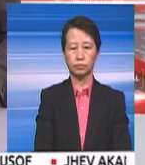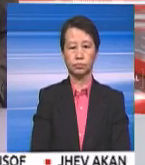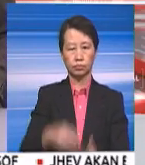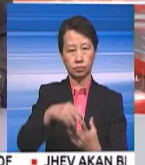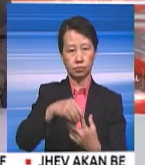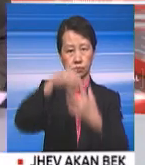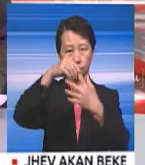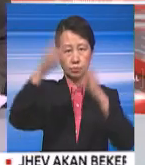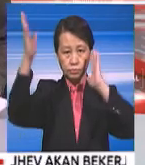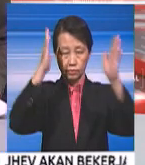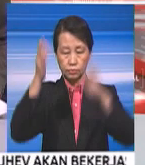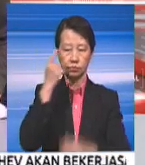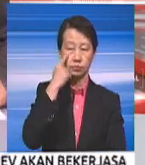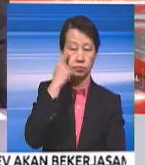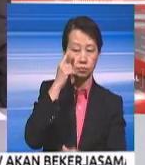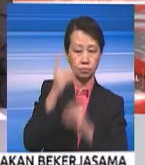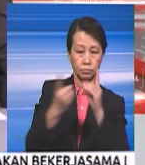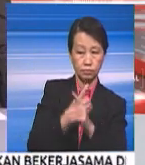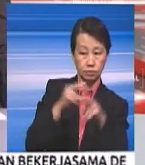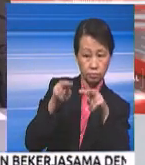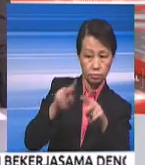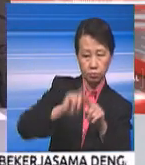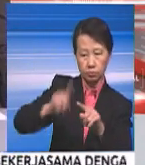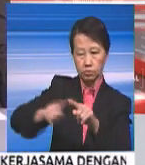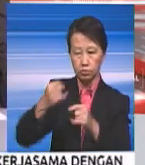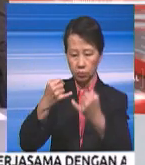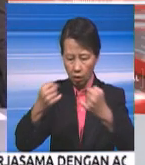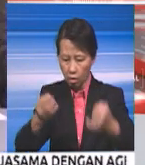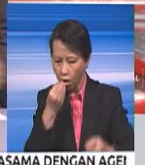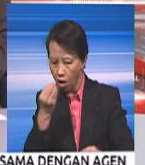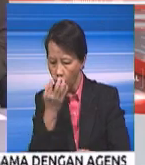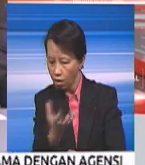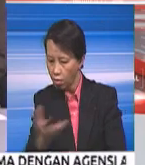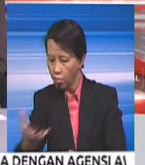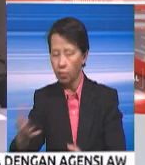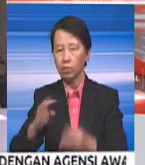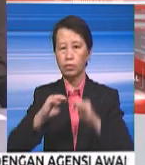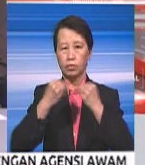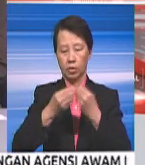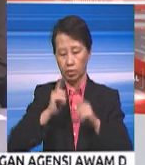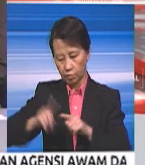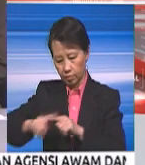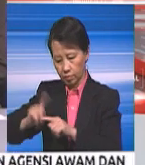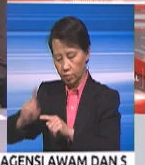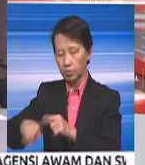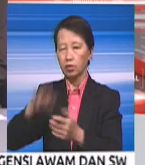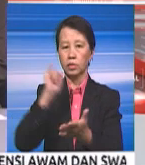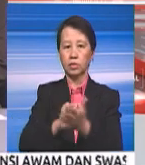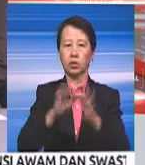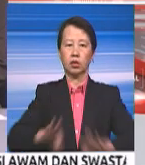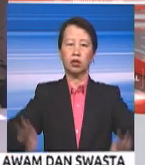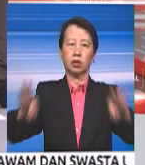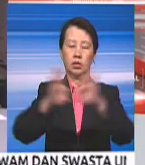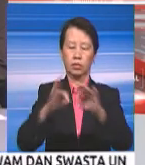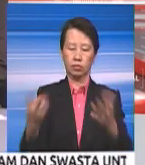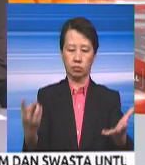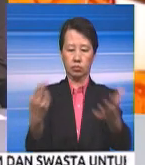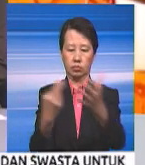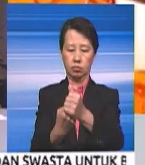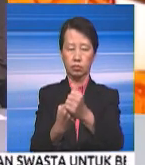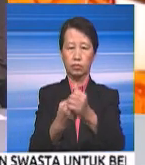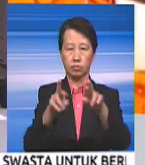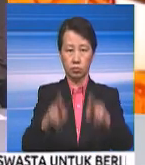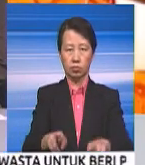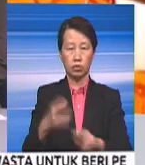Uniknya Malaysia di mata dunia, pelbagai jenis makanan mewakili masyarakat berbilang kaum. Ia elemen penting yang menyatupadukan